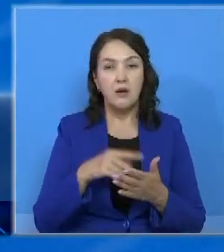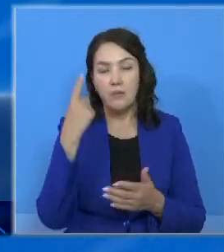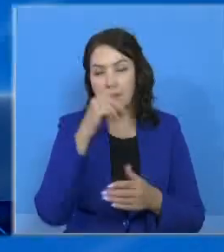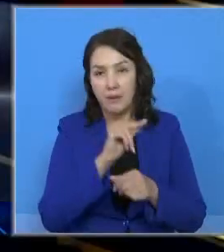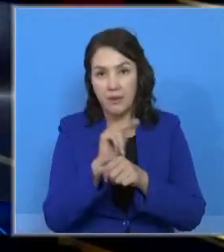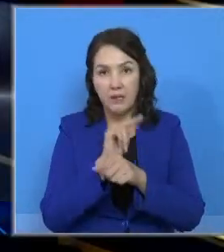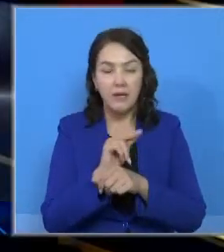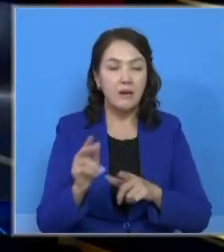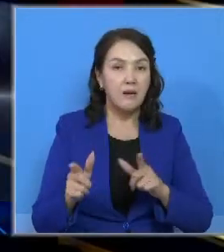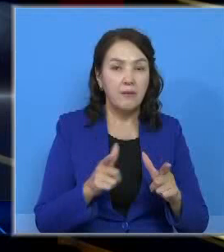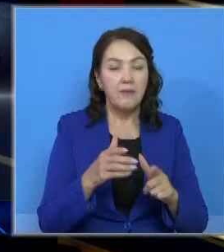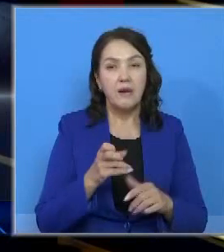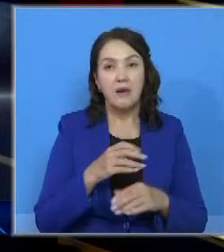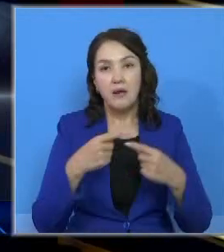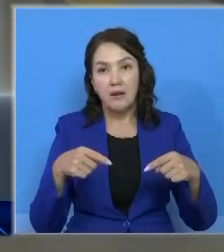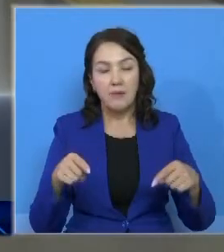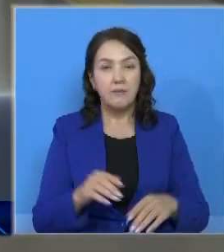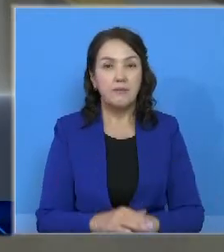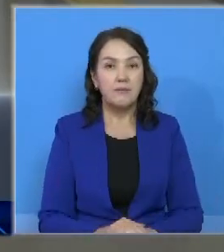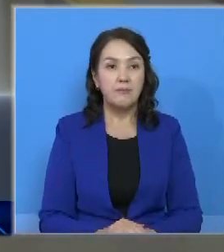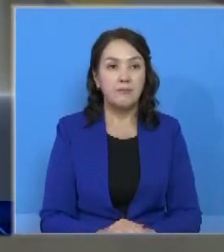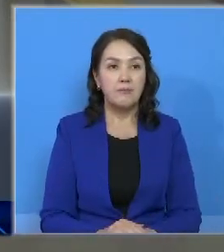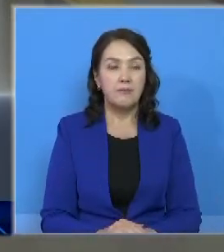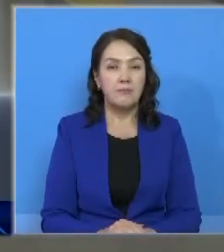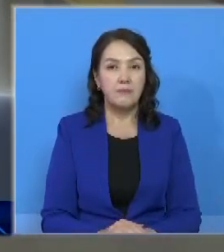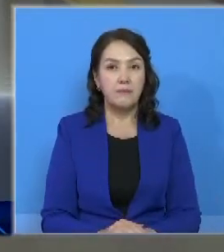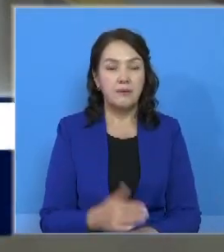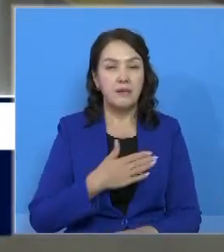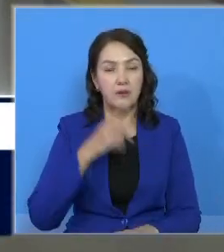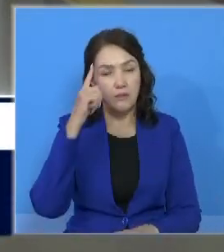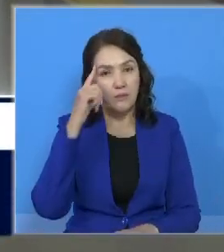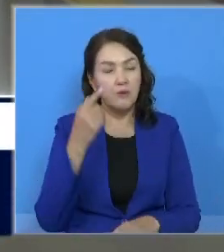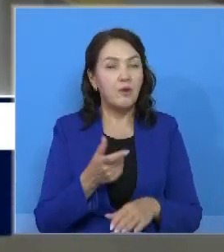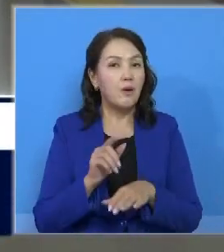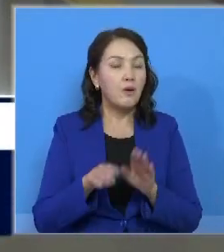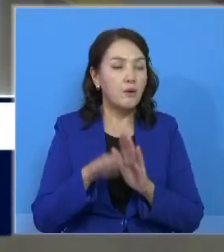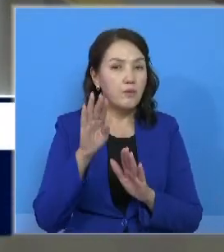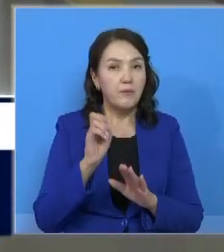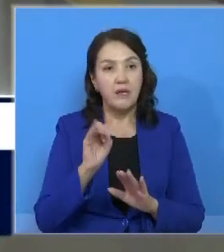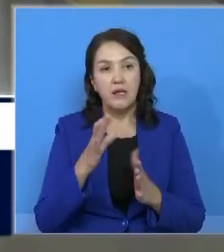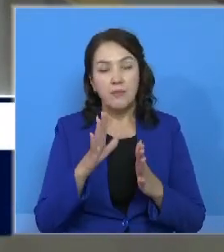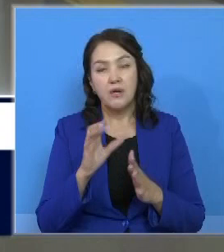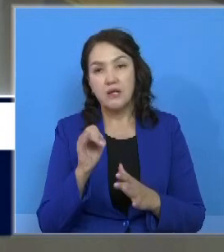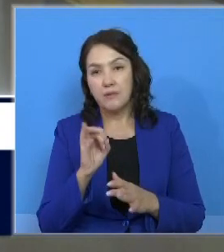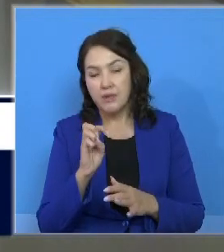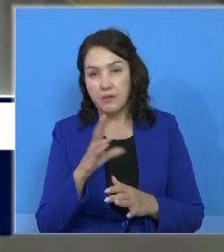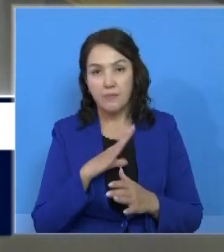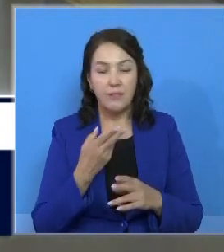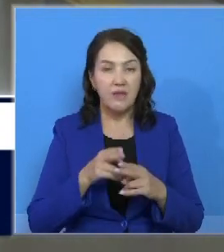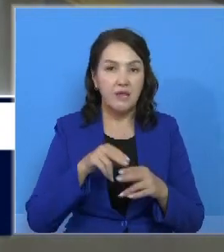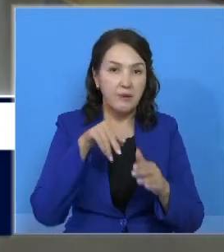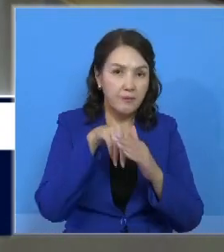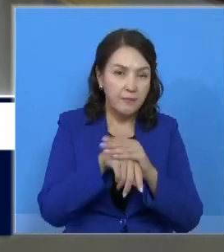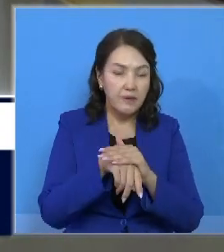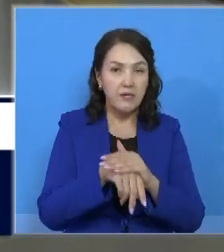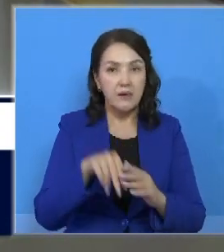обучения, подготовки специалистов и многое другое. Я считаю, что самый эффективный подход – это коммуникативный подход, то есть это